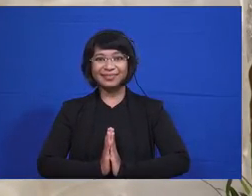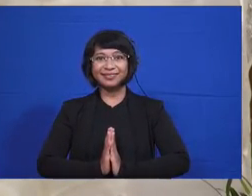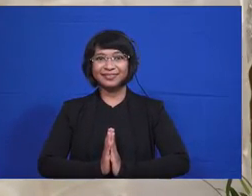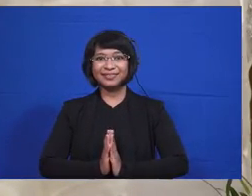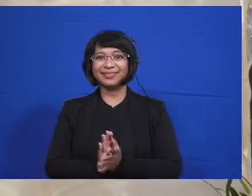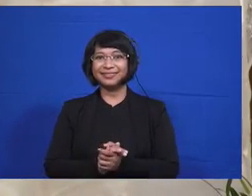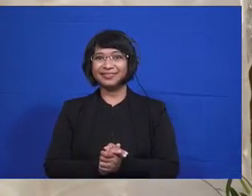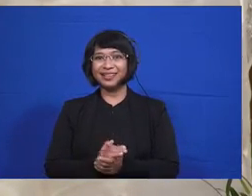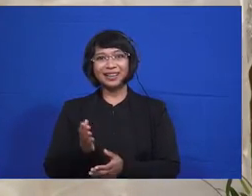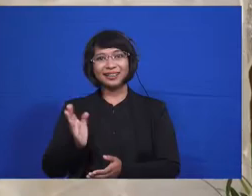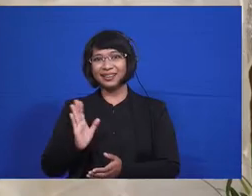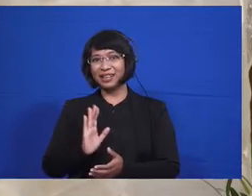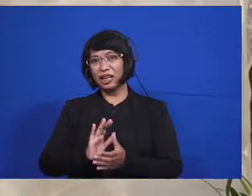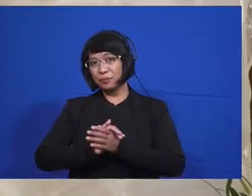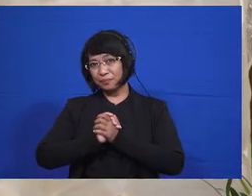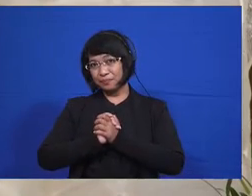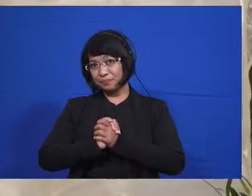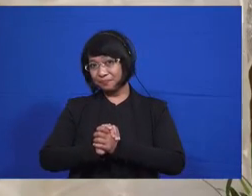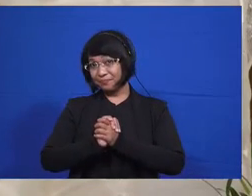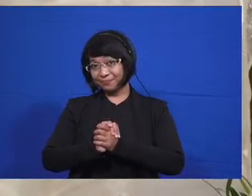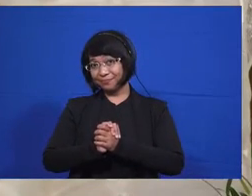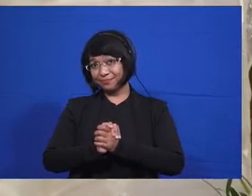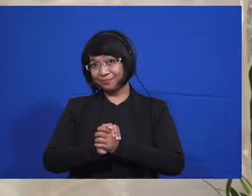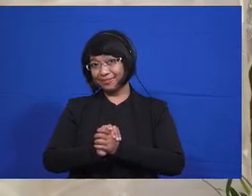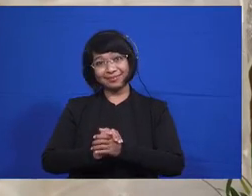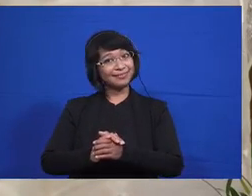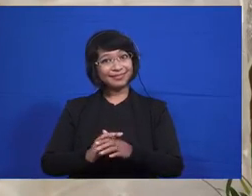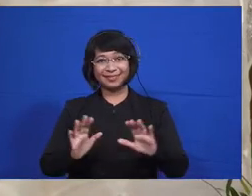serta tidak diperkenankan untuk berjabat tangan.